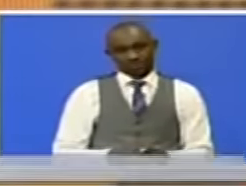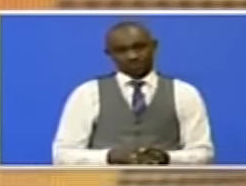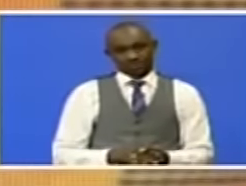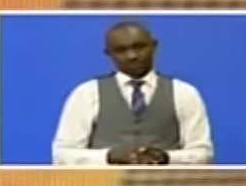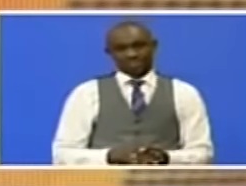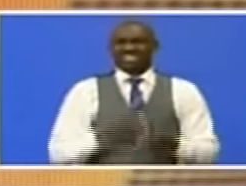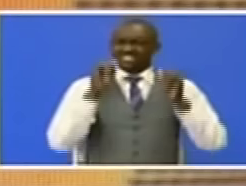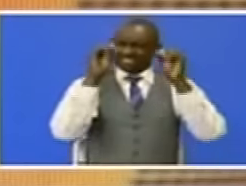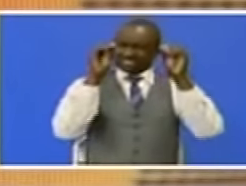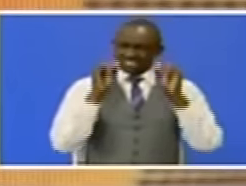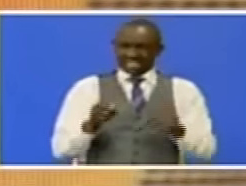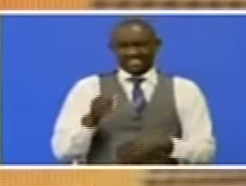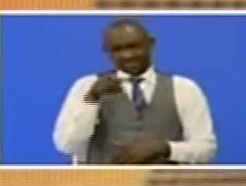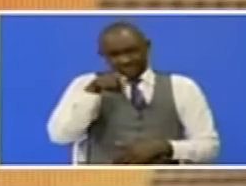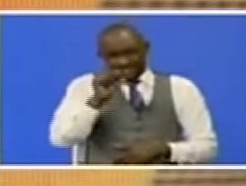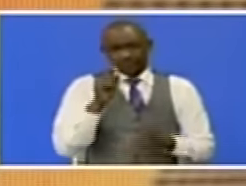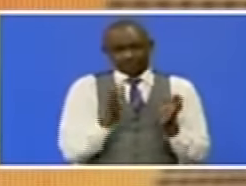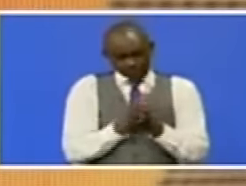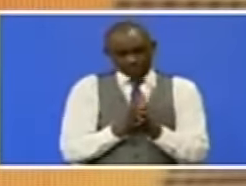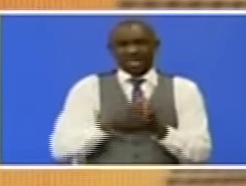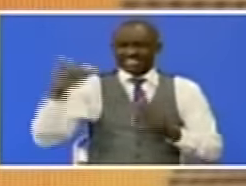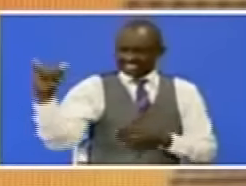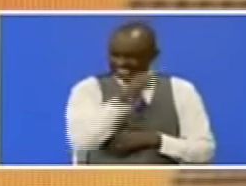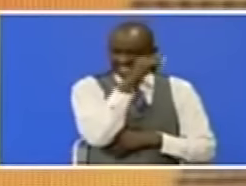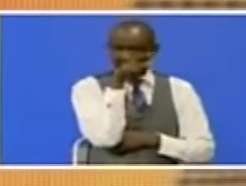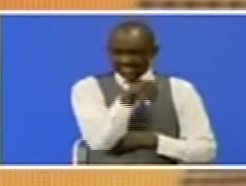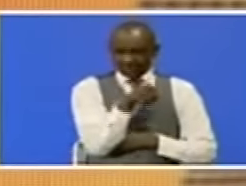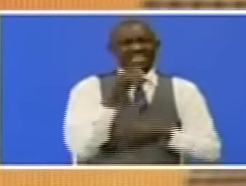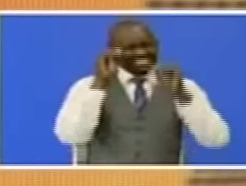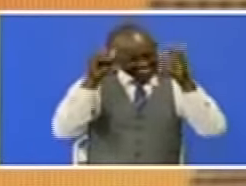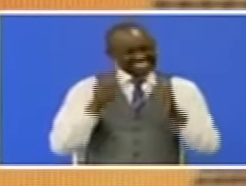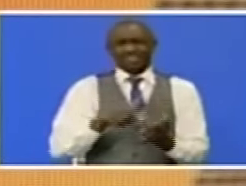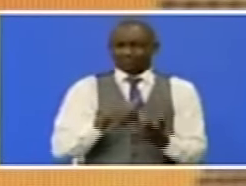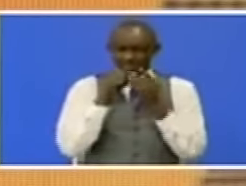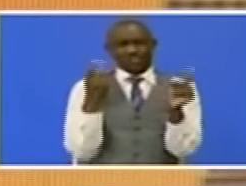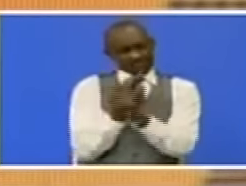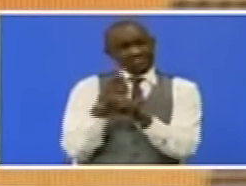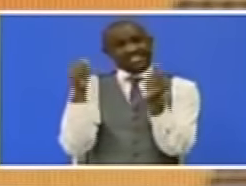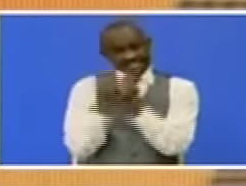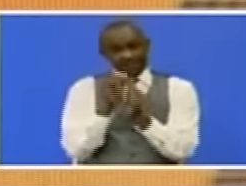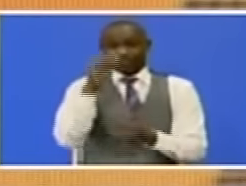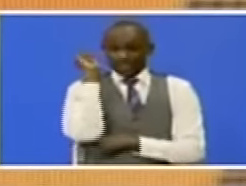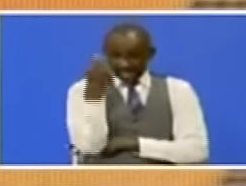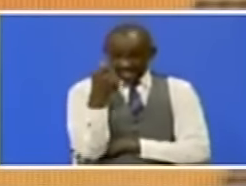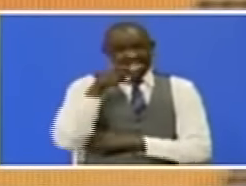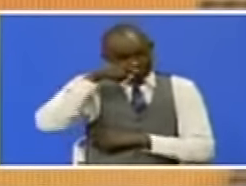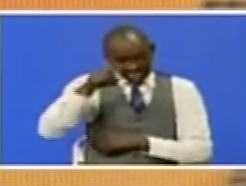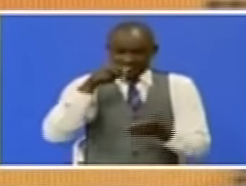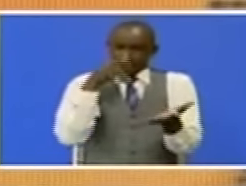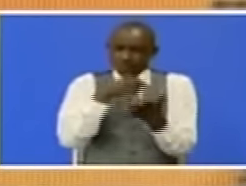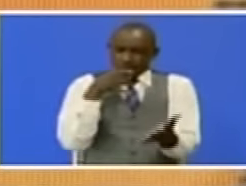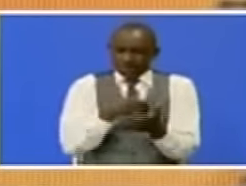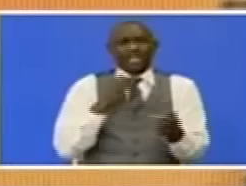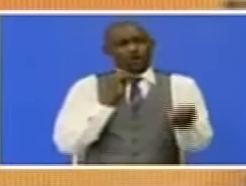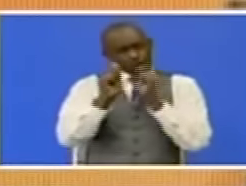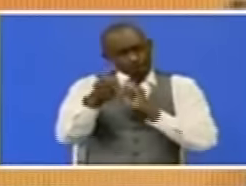Mwalimu Ayub Mohamed kutoka Eastleigh ndio mwalimu wa pekee miongoni mwa wengine kumi kutoka Kenya aliyeorodheshwa katika